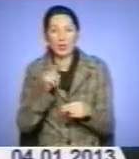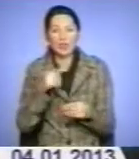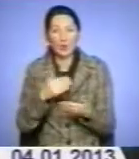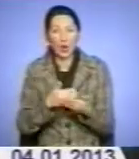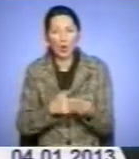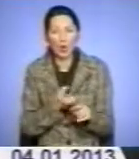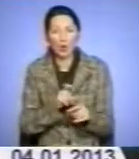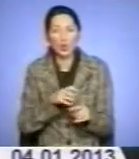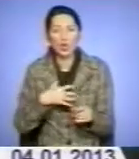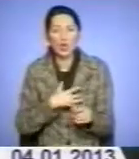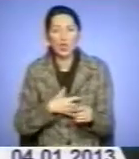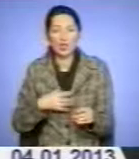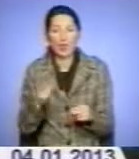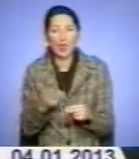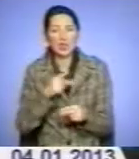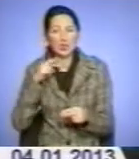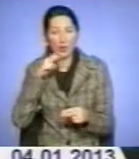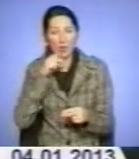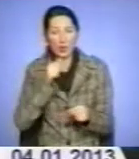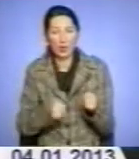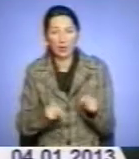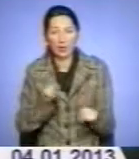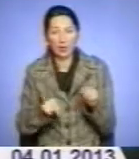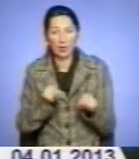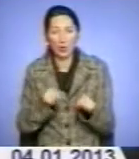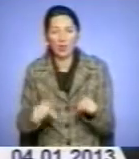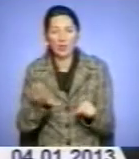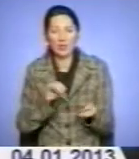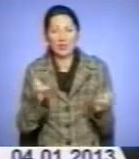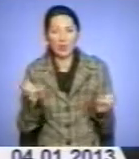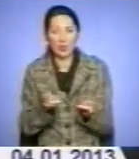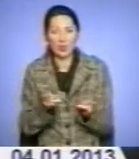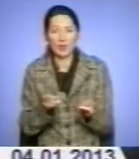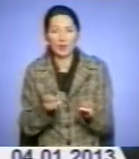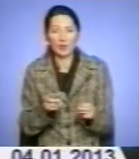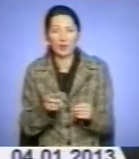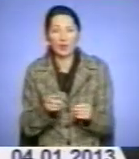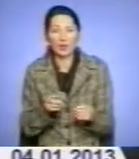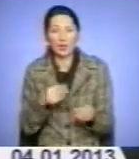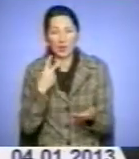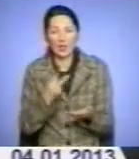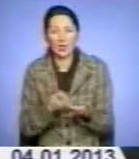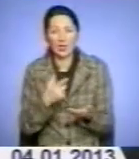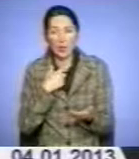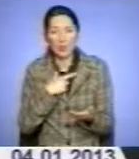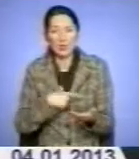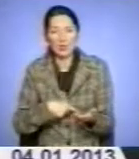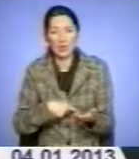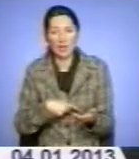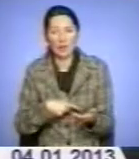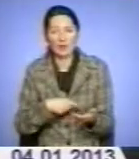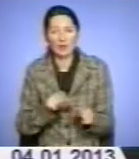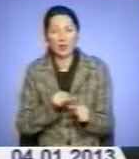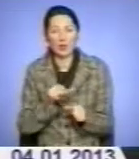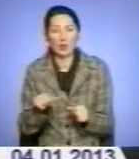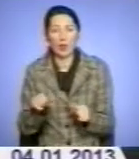дуже важливо без помилок набрати всі необхідні дані про себе, які там вказані.